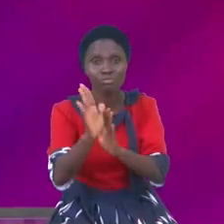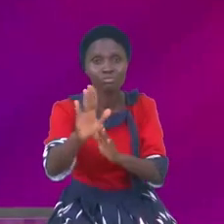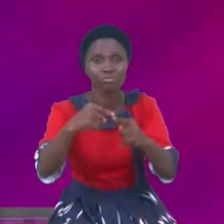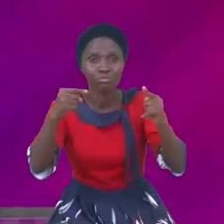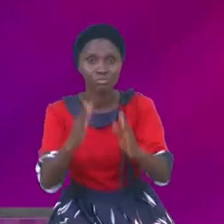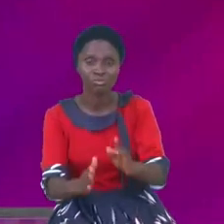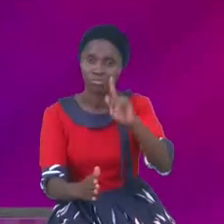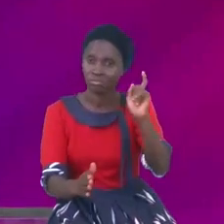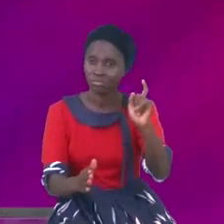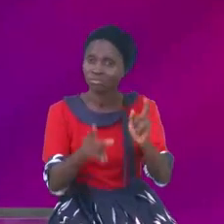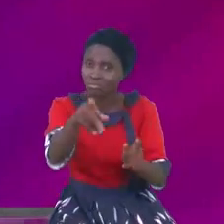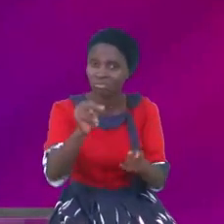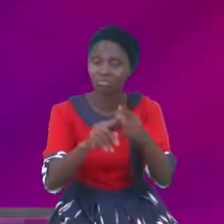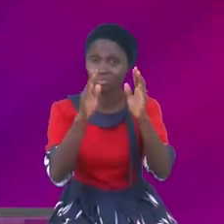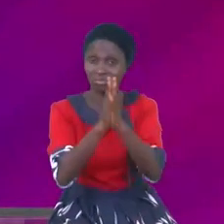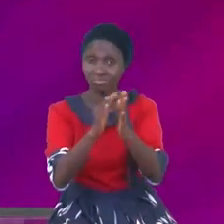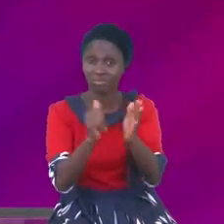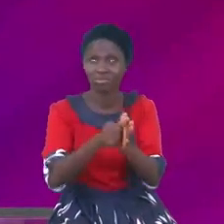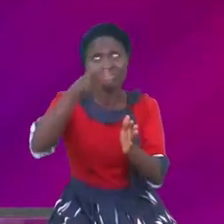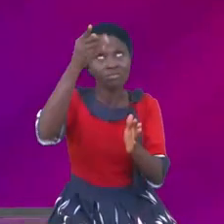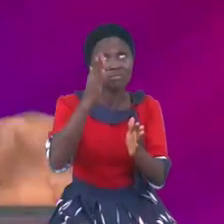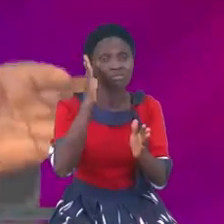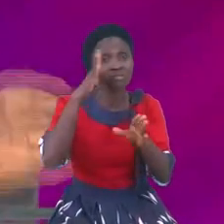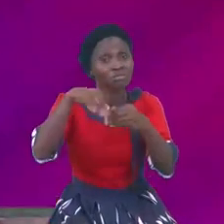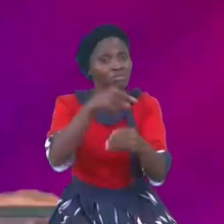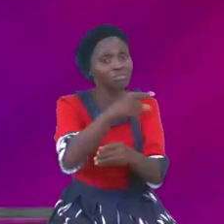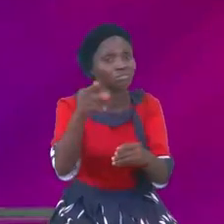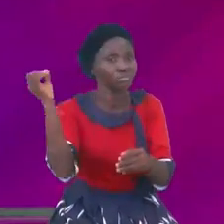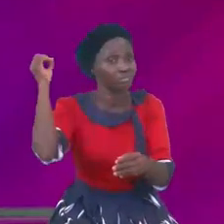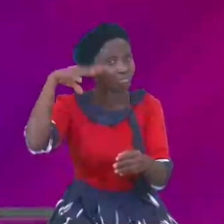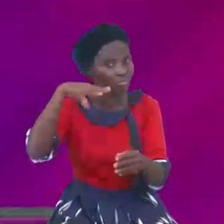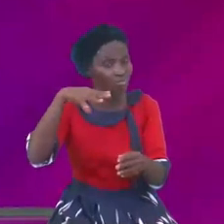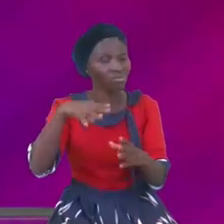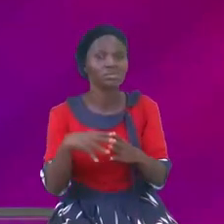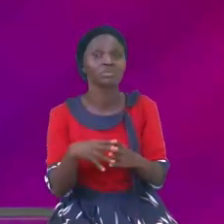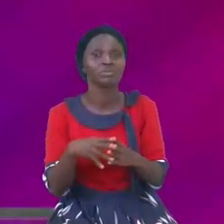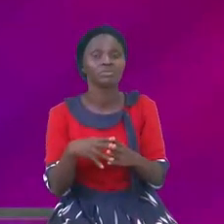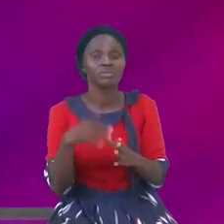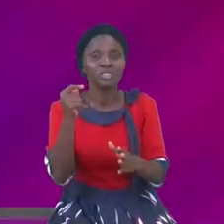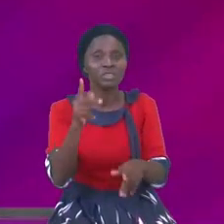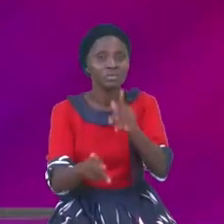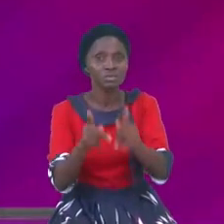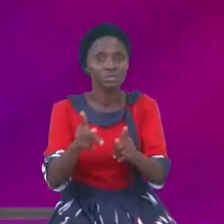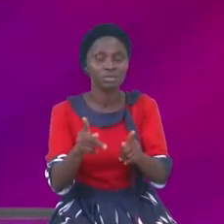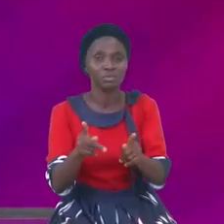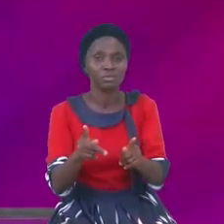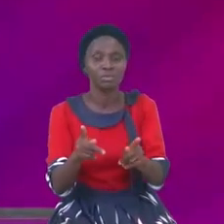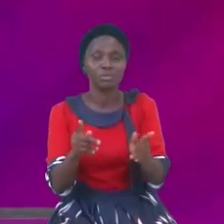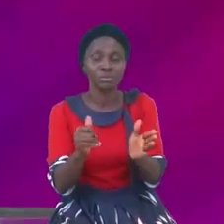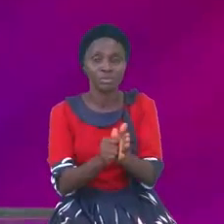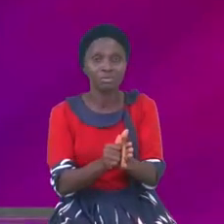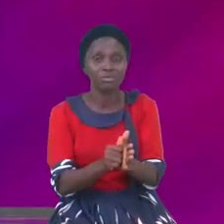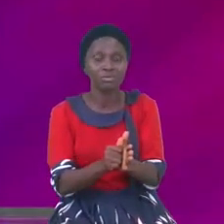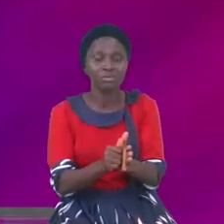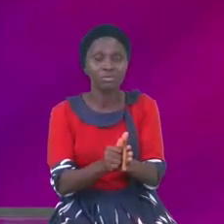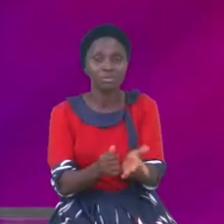Si on a vu des gens qui sont venus et qui mènent des vies ballottantes, mais des gens qui les ont